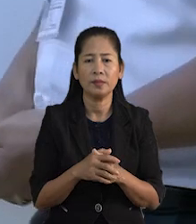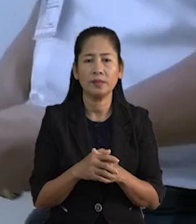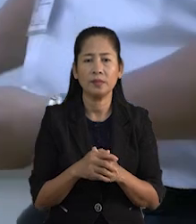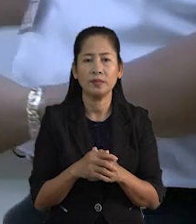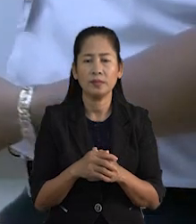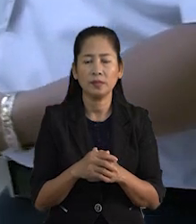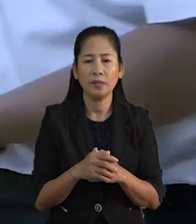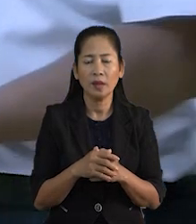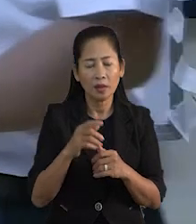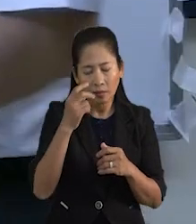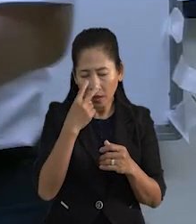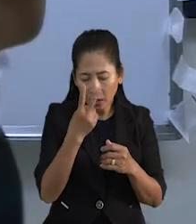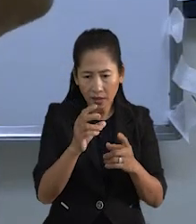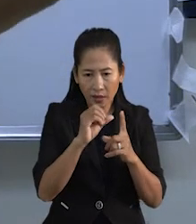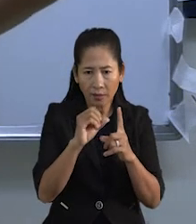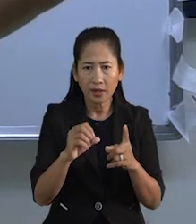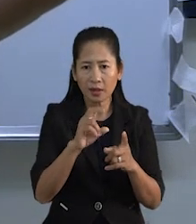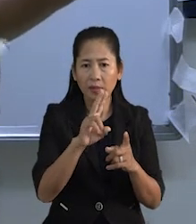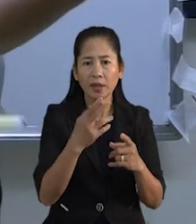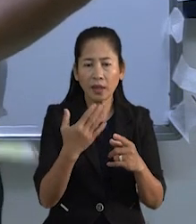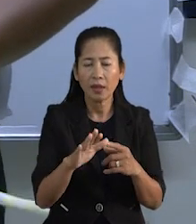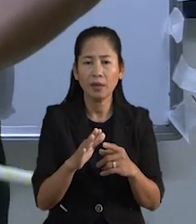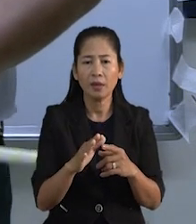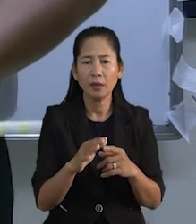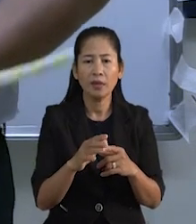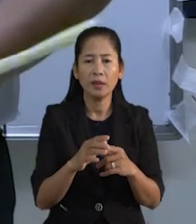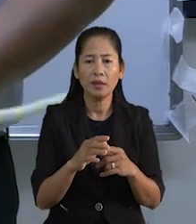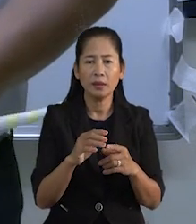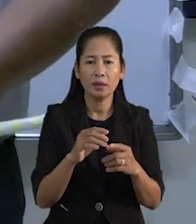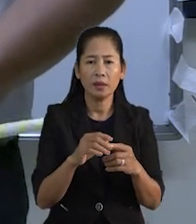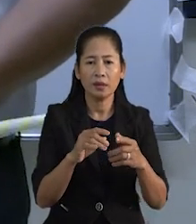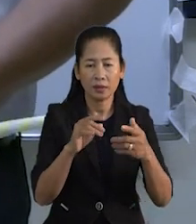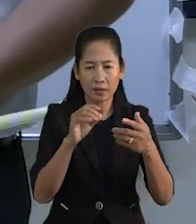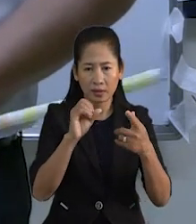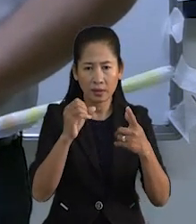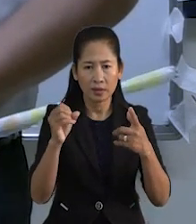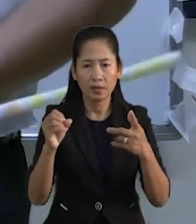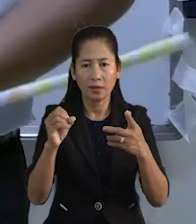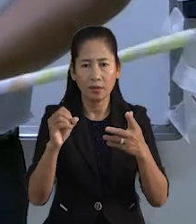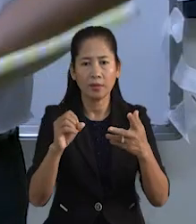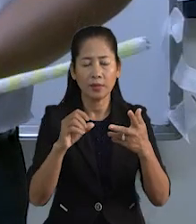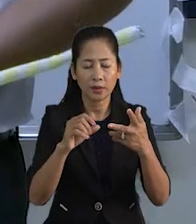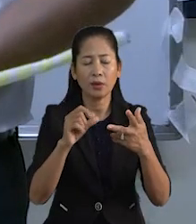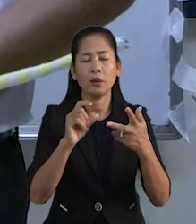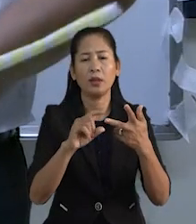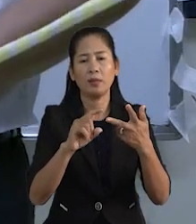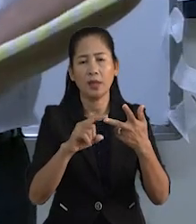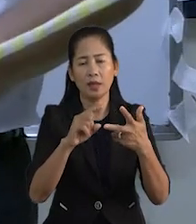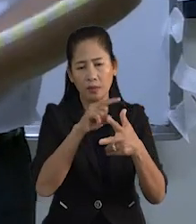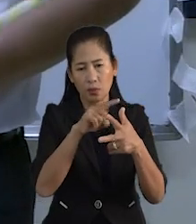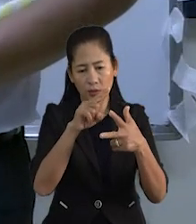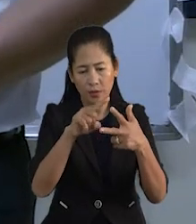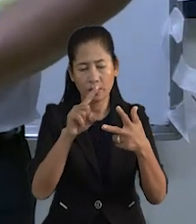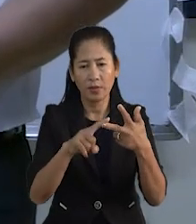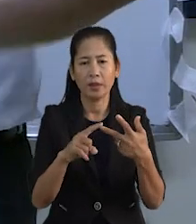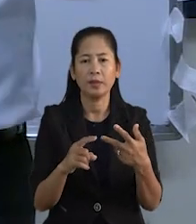បាទបើរឿងយើងឃើញរបស់លេខ2ហើយតើខ្លឹមសារណាទៀតដែលគួរតែបន្តពីហ្នឹងណាកូនមើលទៅតែវាស៊ីស